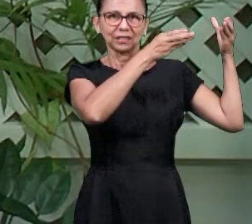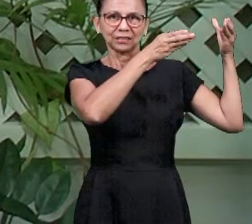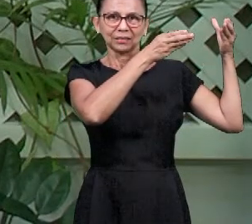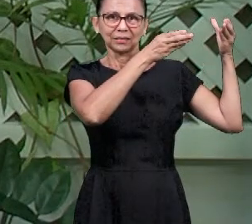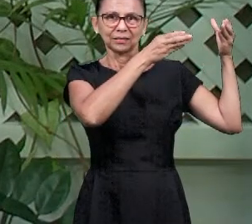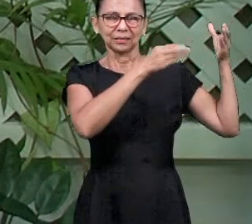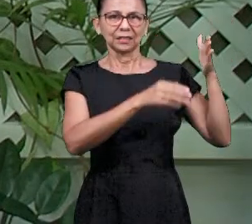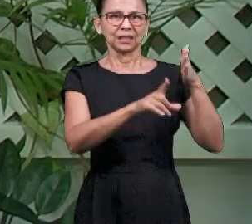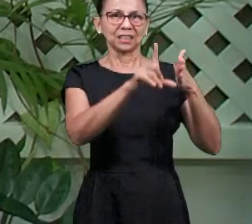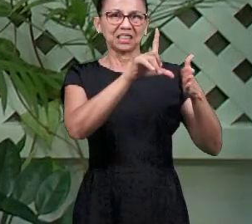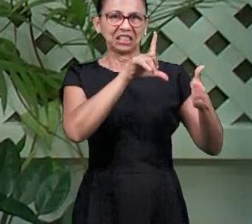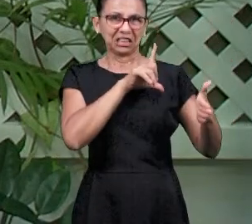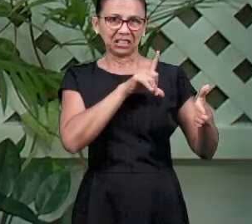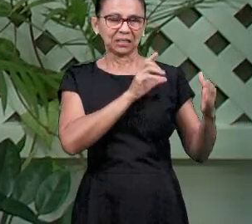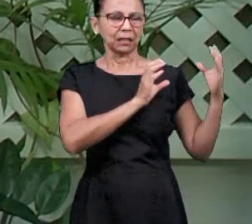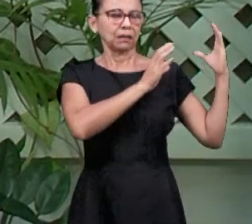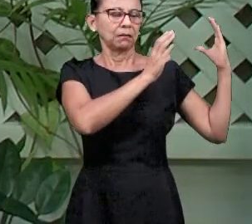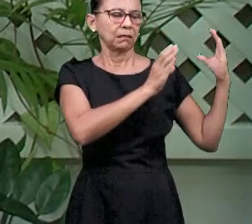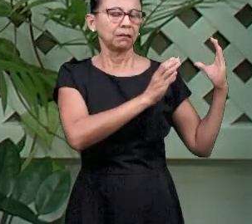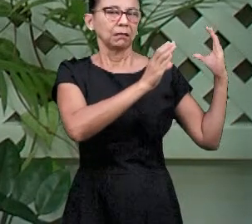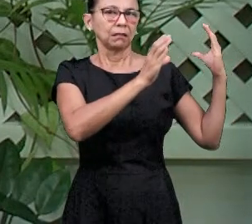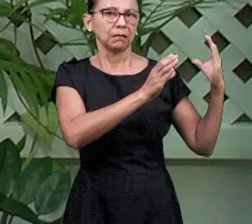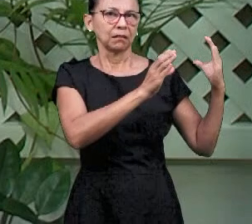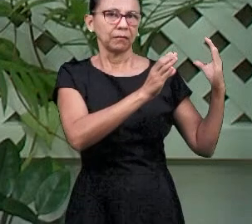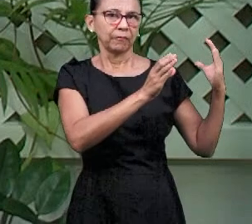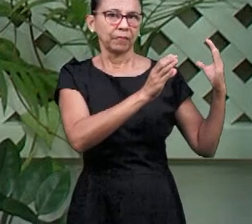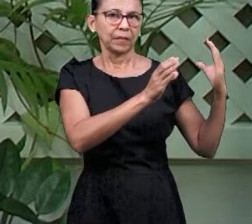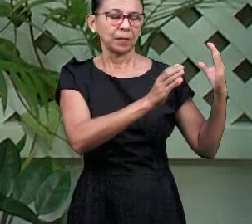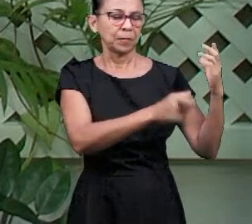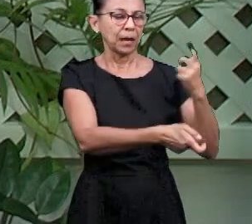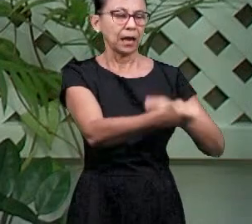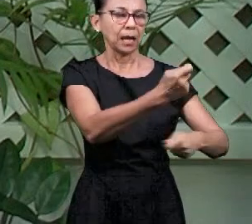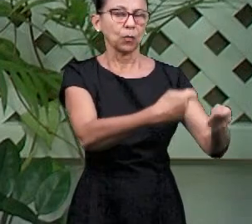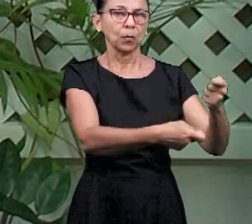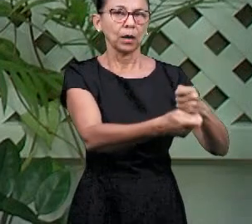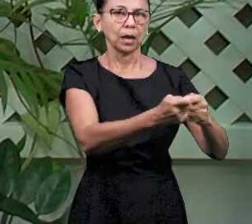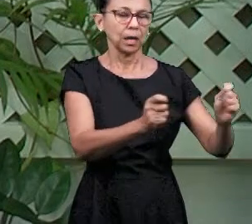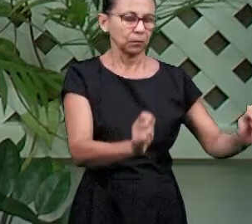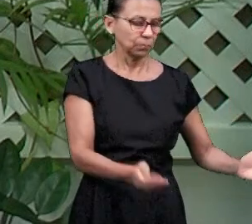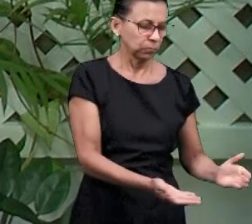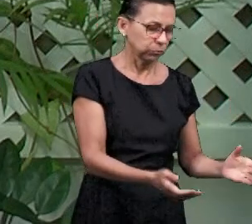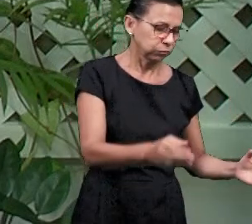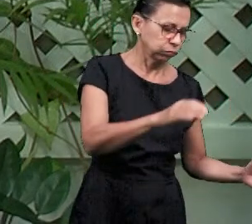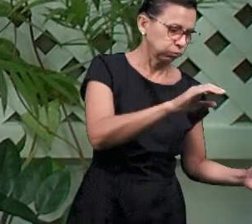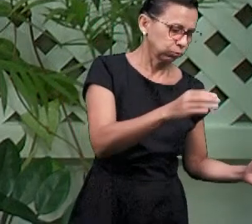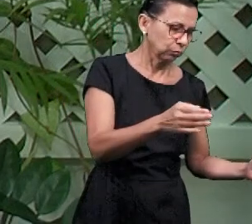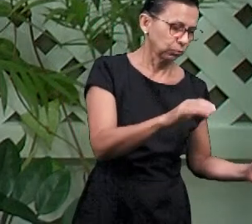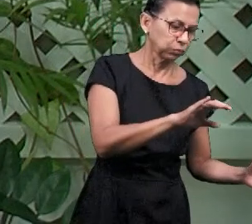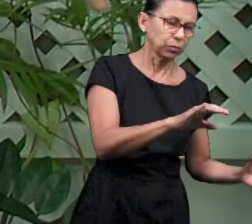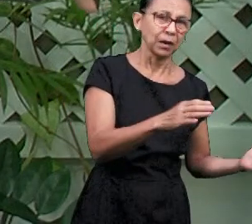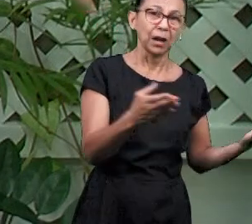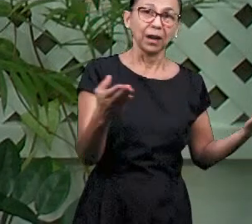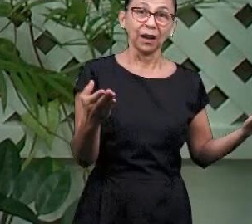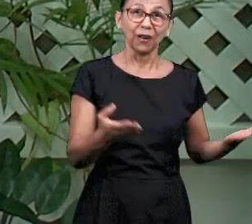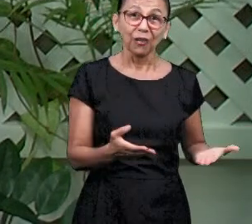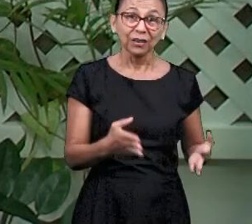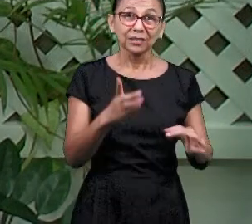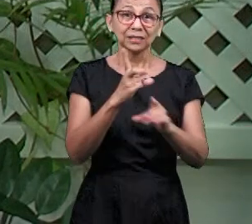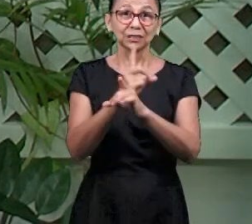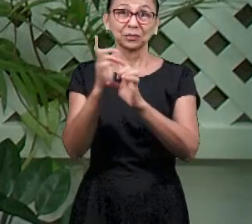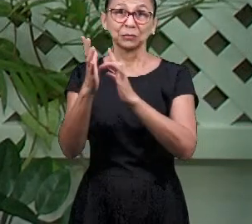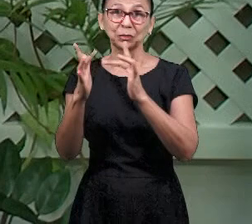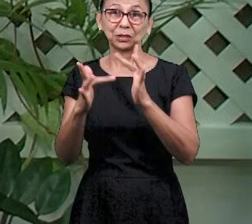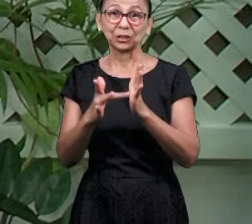la connaît ses besoins, et pour cela, elle est convaincue. La femme samaritaine s'est